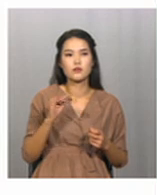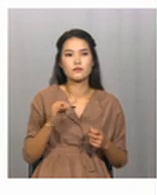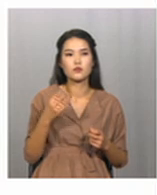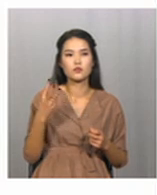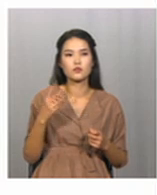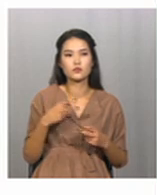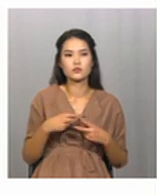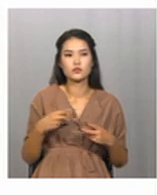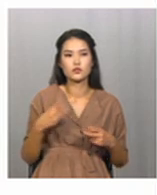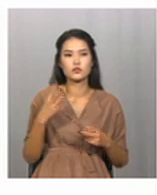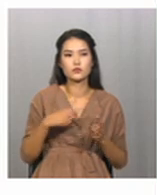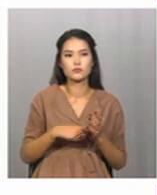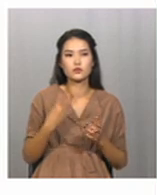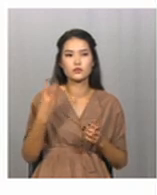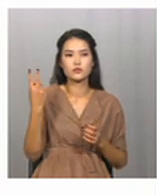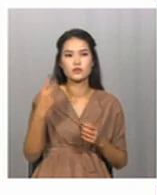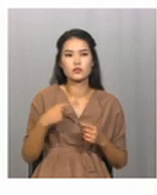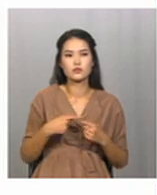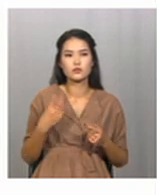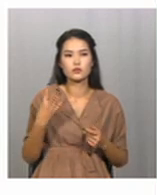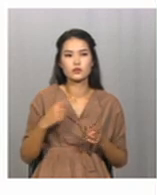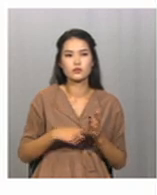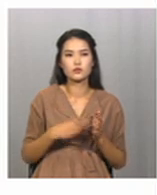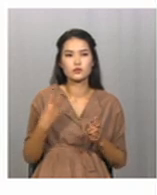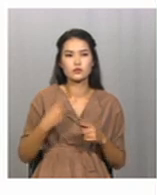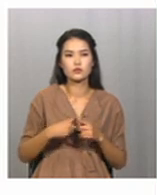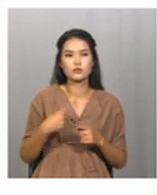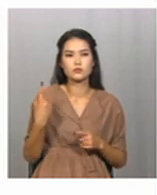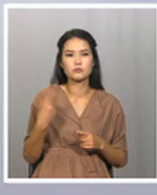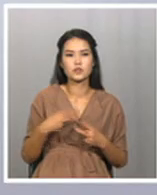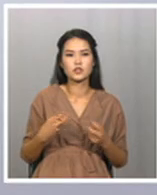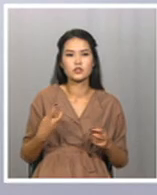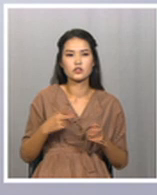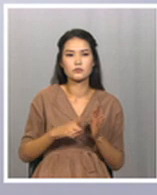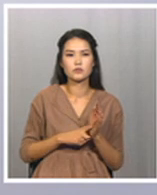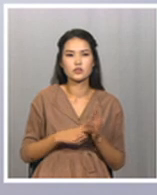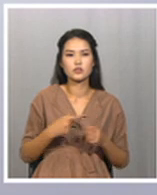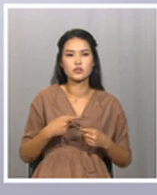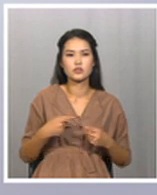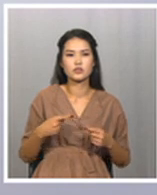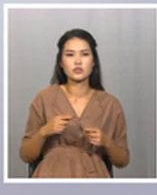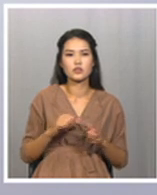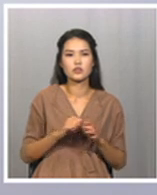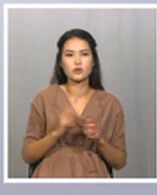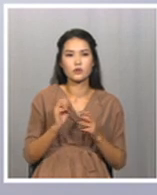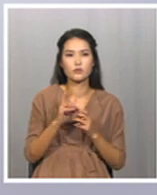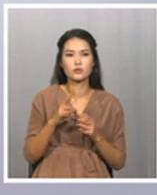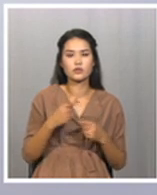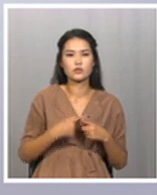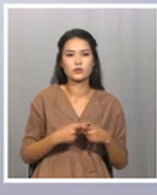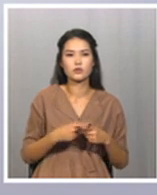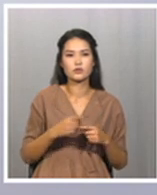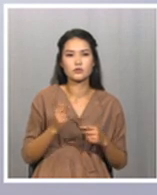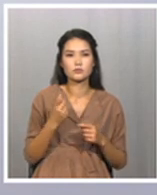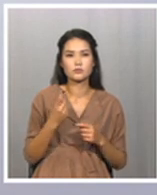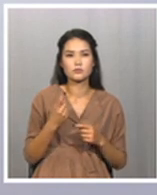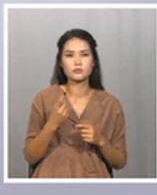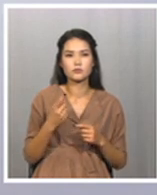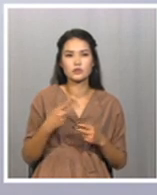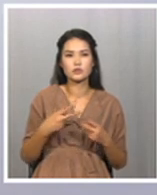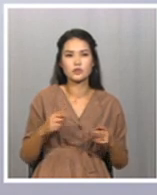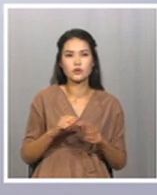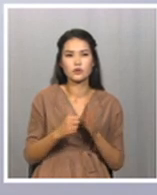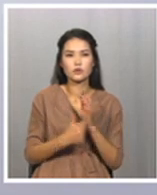3 көбейтілген 3-тің квадраты минус 4 көбейтілген 3 қосылған 1. Одан шығады 27 минус 12 қосылған 1 тең